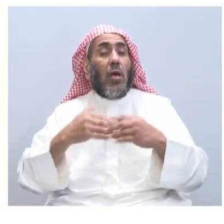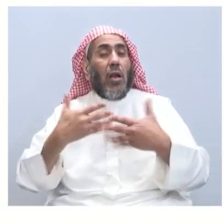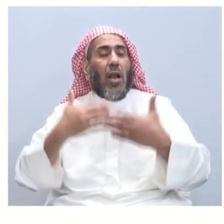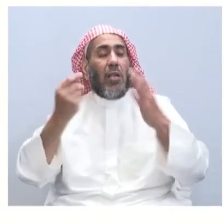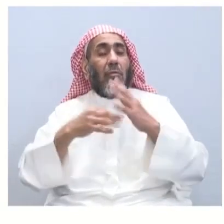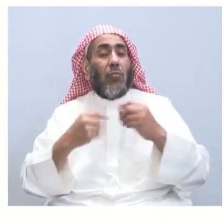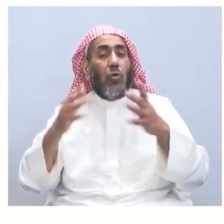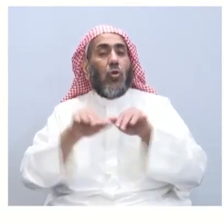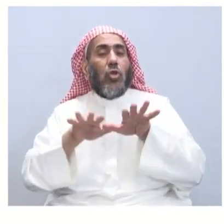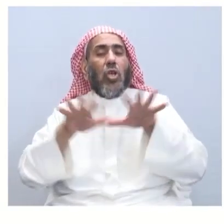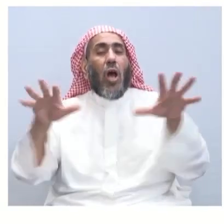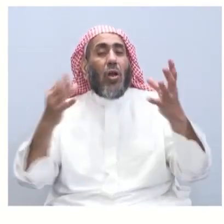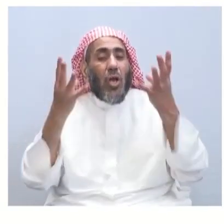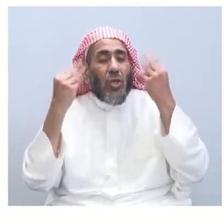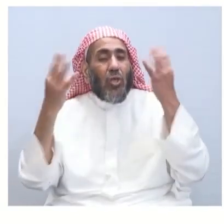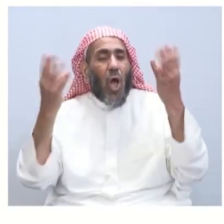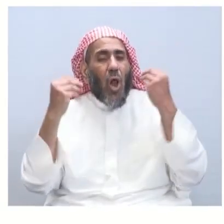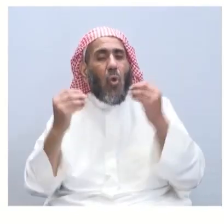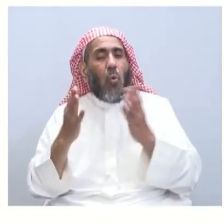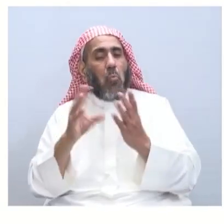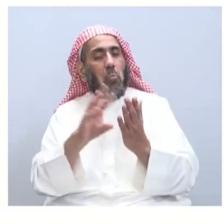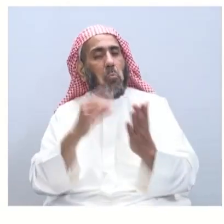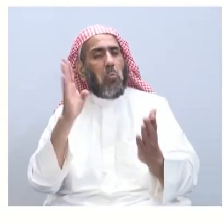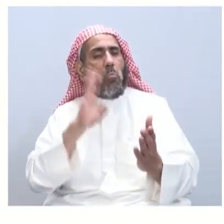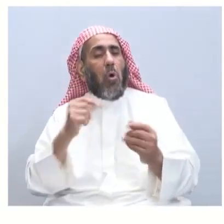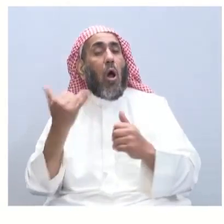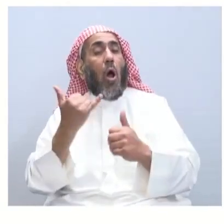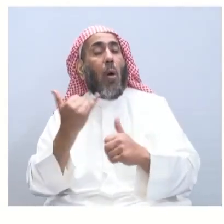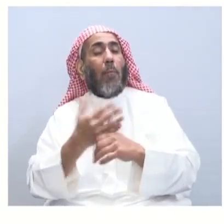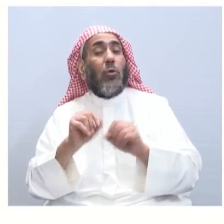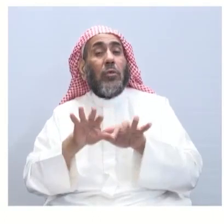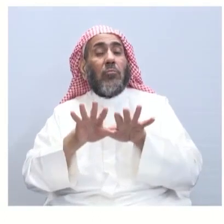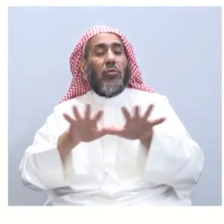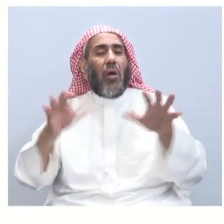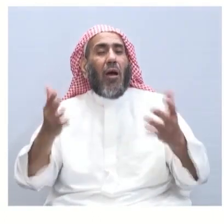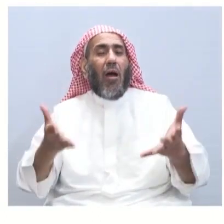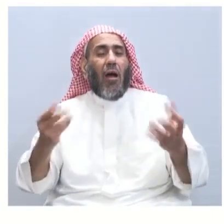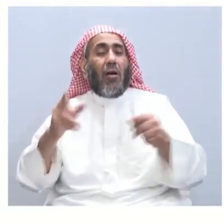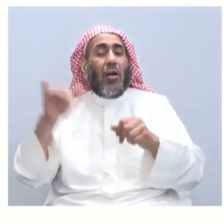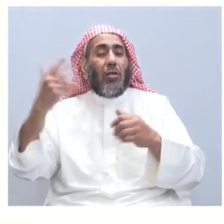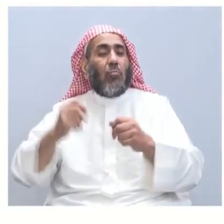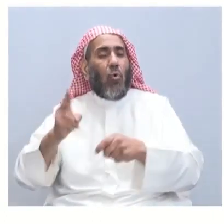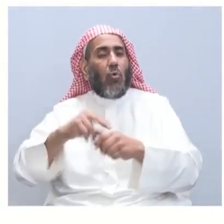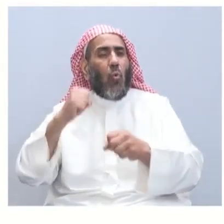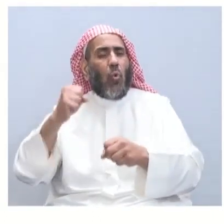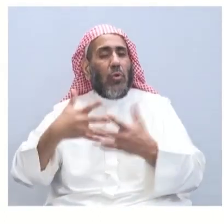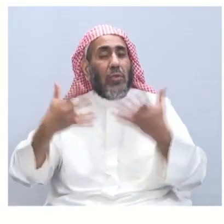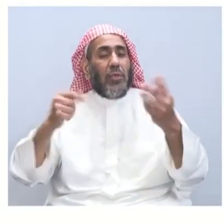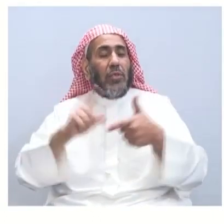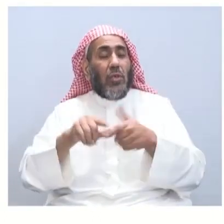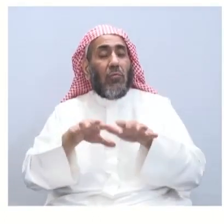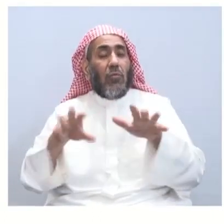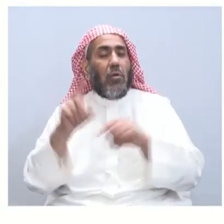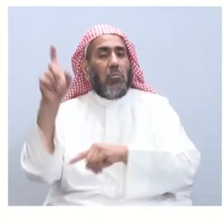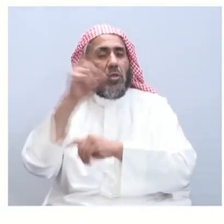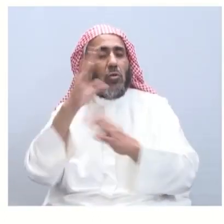بدايه انتشار التعليم انتشر التعليم انتشار كبيره وهذا اول عامل من عوامل ازدهار الادب وعودته وقوته وازدهاره انتشار التعليم في